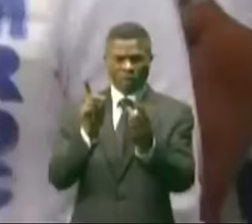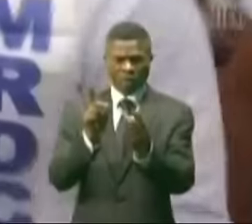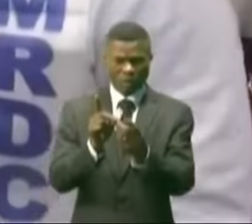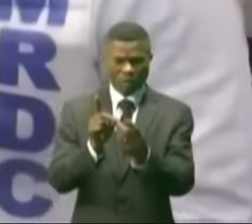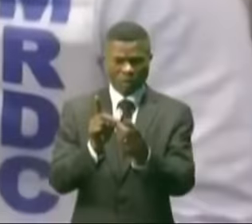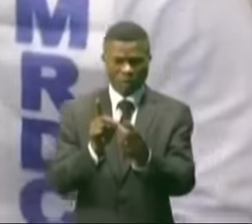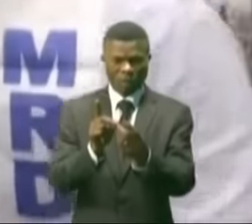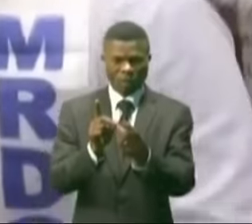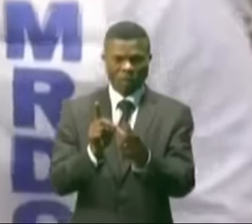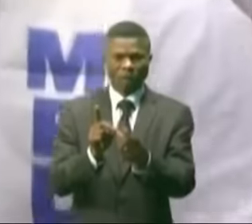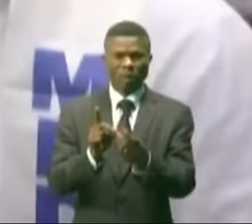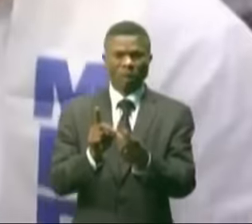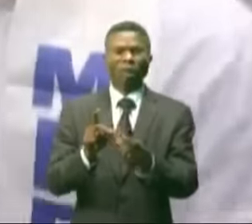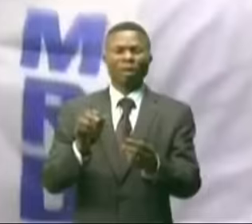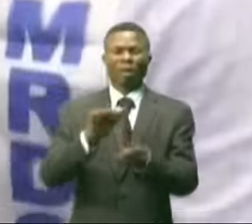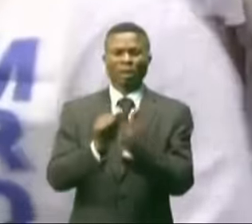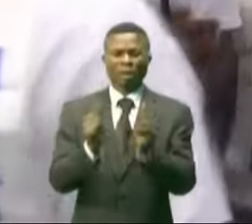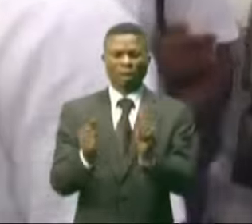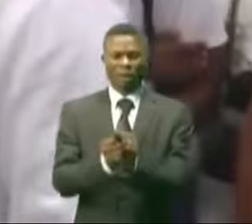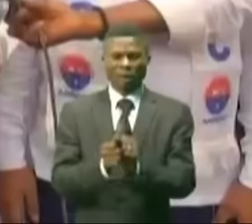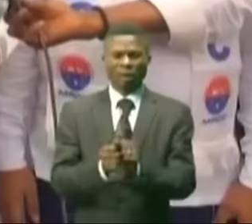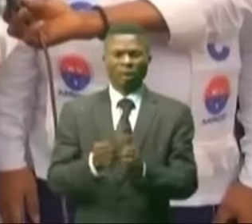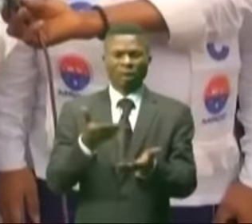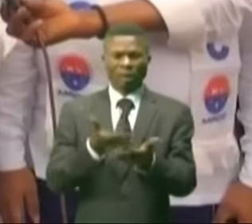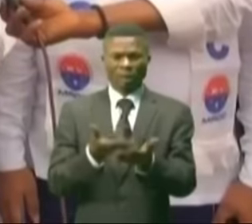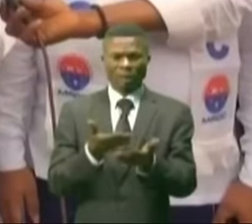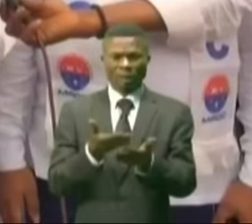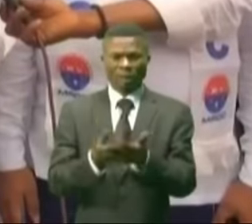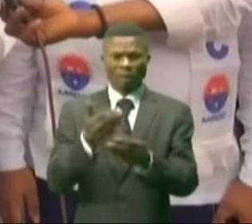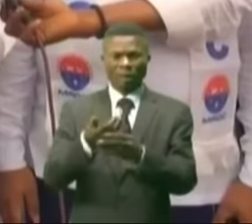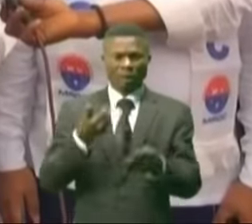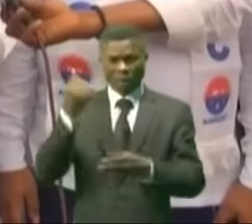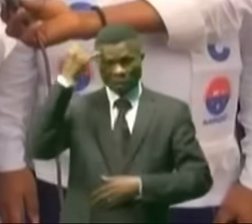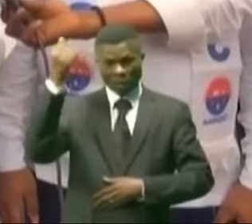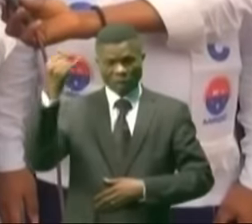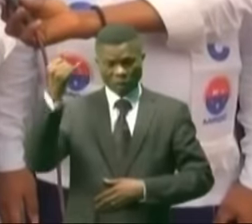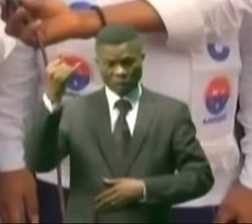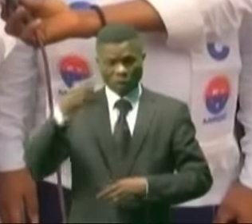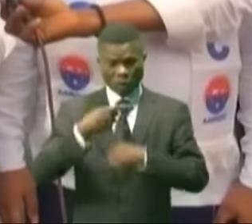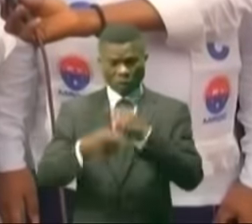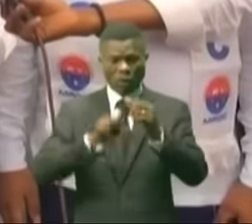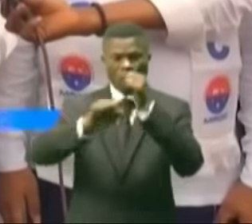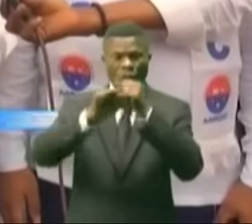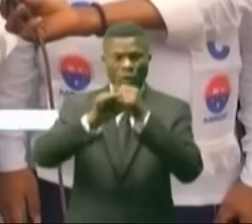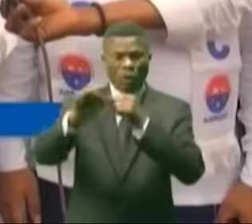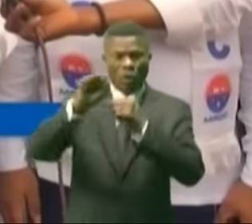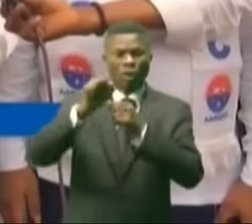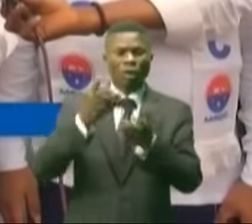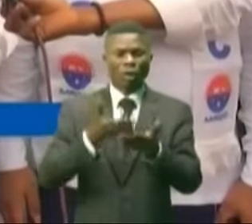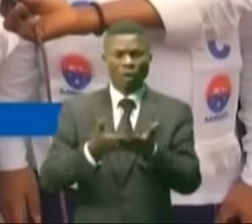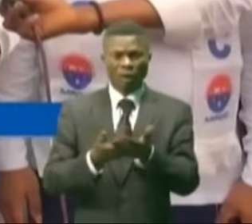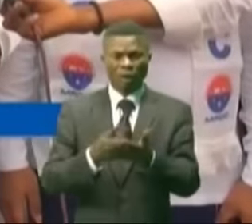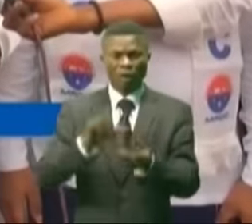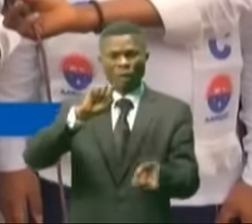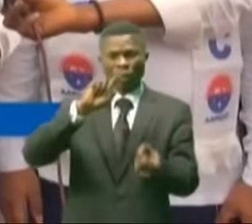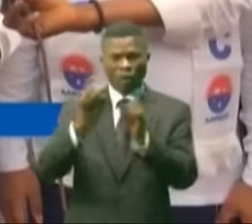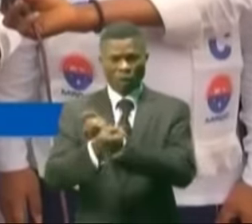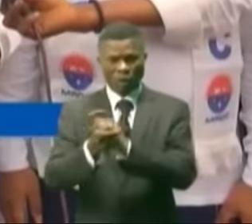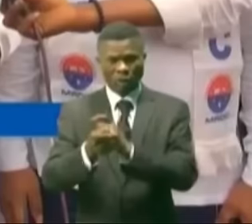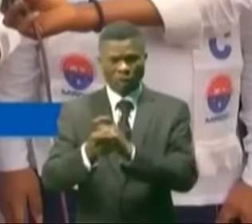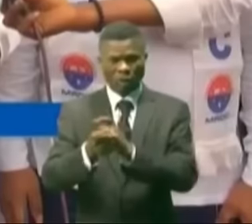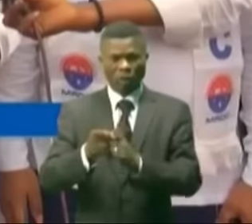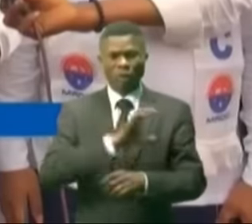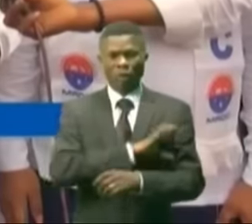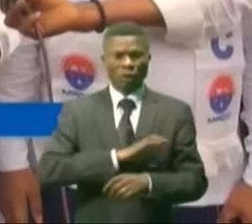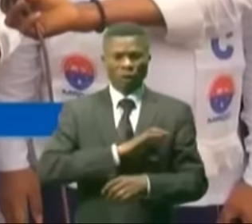l'influence hégémonique des impérialistes. Avons pris l'initiative de lancer une campagne de sensibilisation des changements de la Constitution du